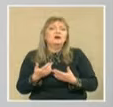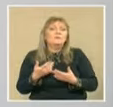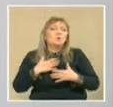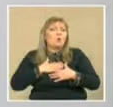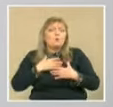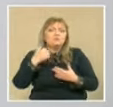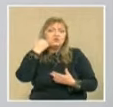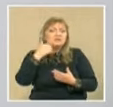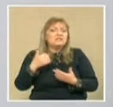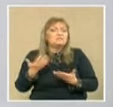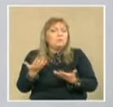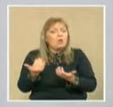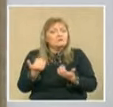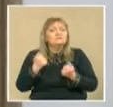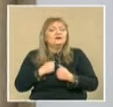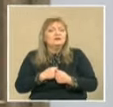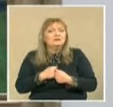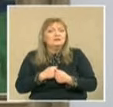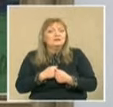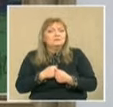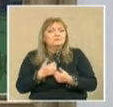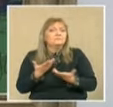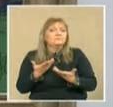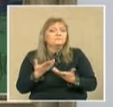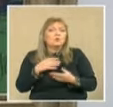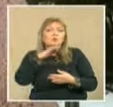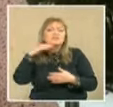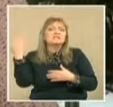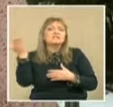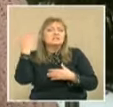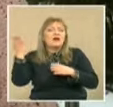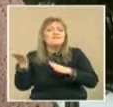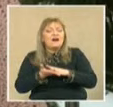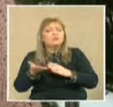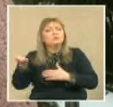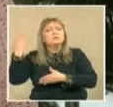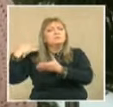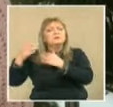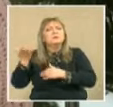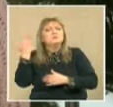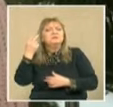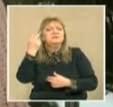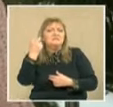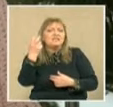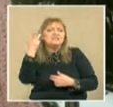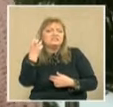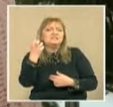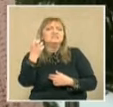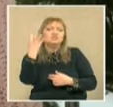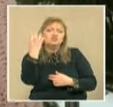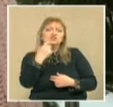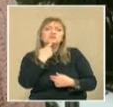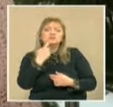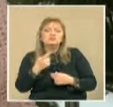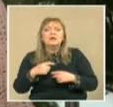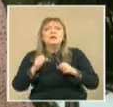Обича да използва, да кажем, така артефакти от миналото, от преди 10, 15, 20, 30, 40 години дори,